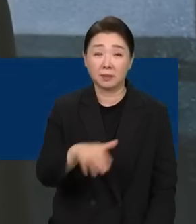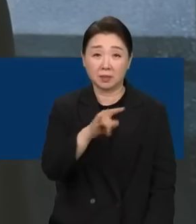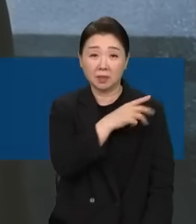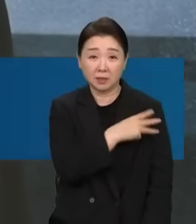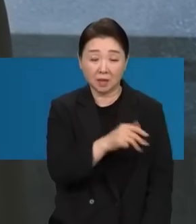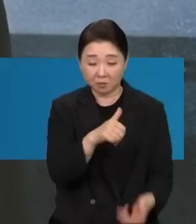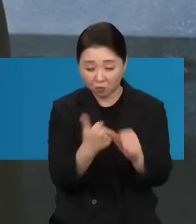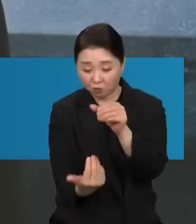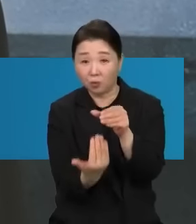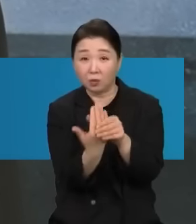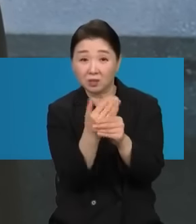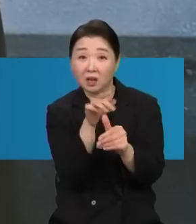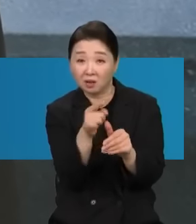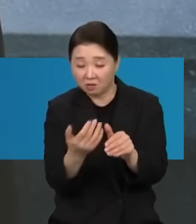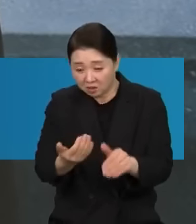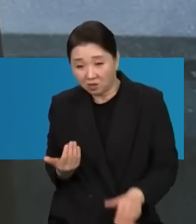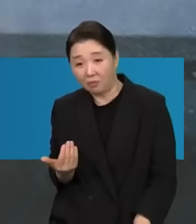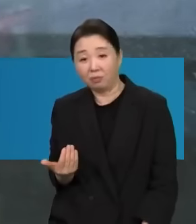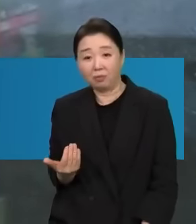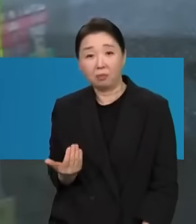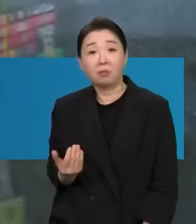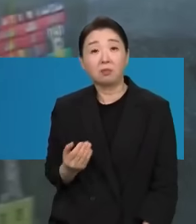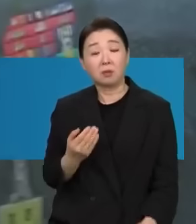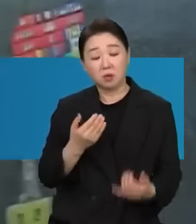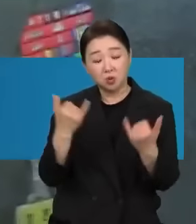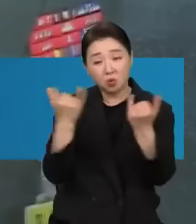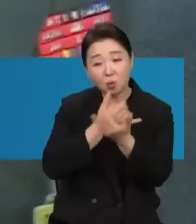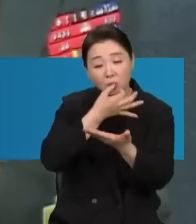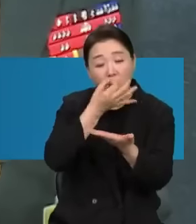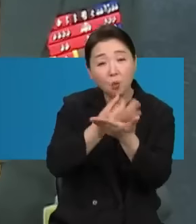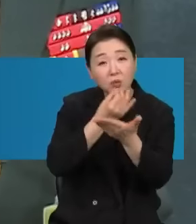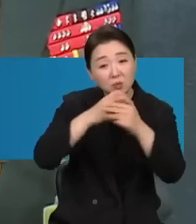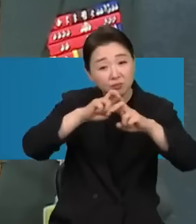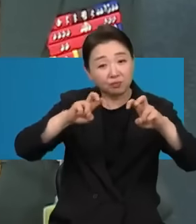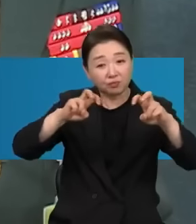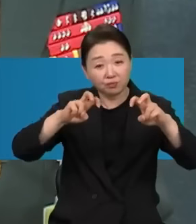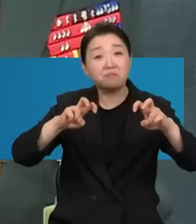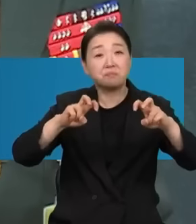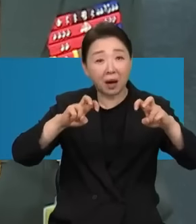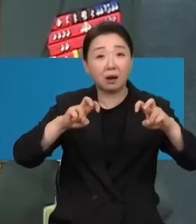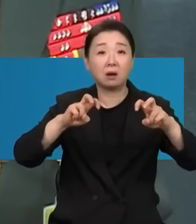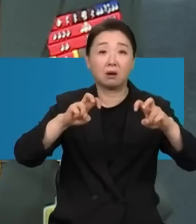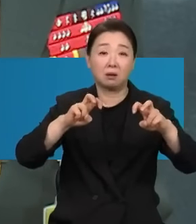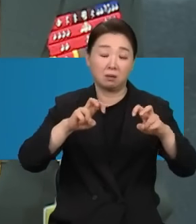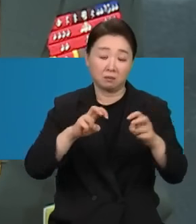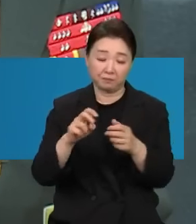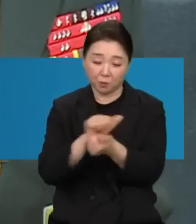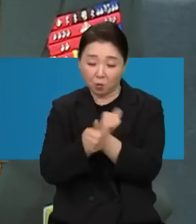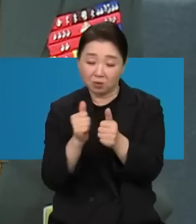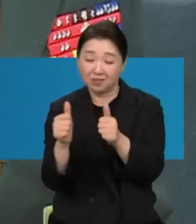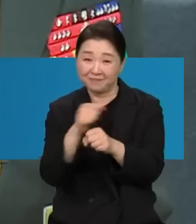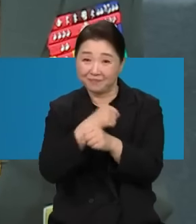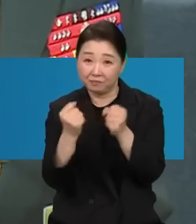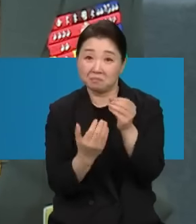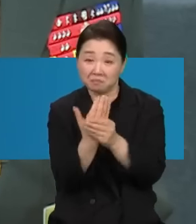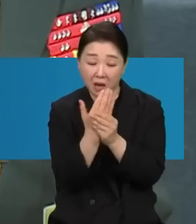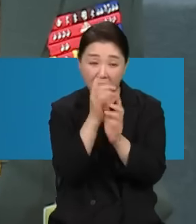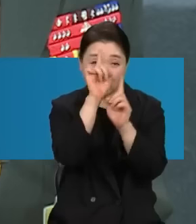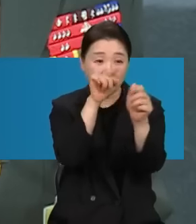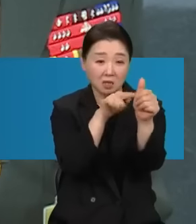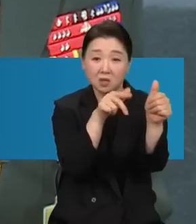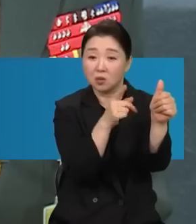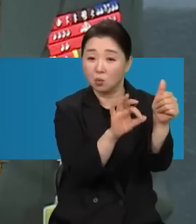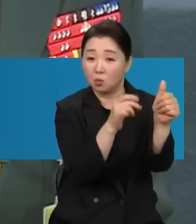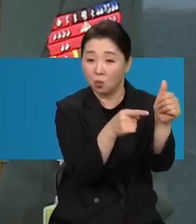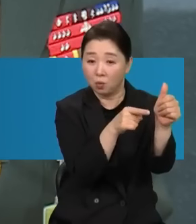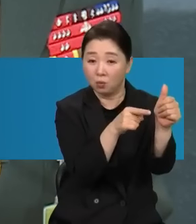최상병 순직 사건이 일어나기 전에 이뤄진 통화 녹취까지 모두 분석해보니 도이치모터스 주가 조작 공범 이종호 씨는